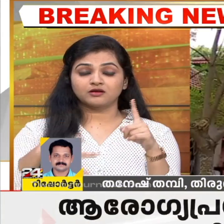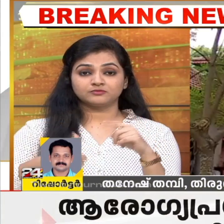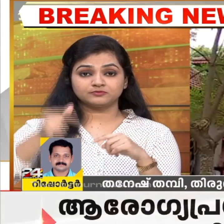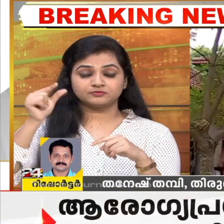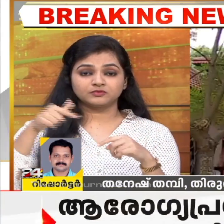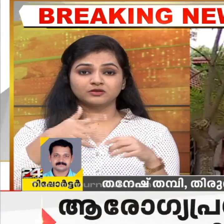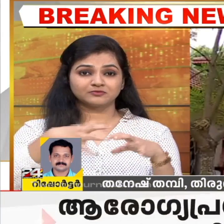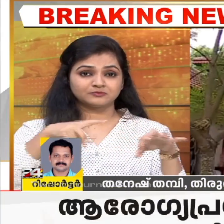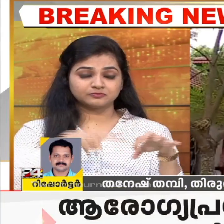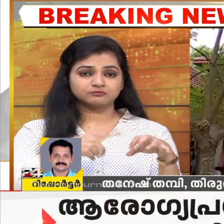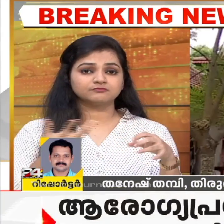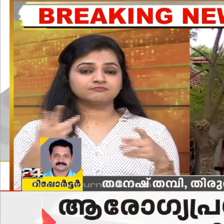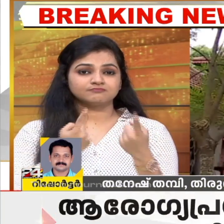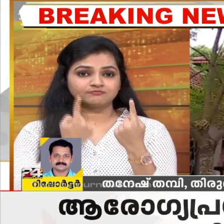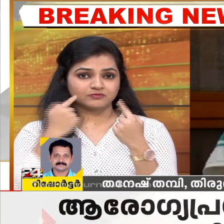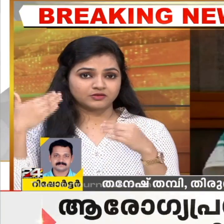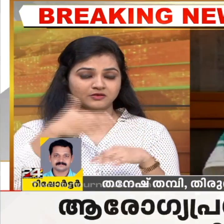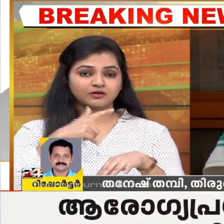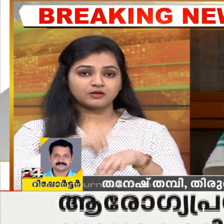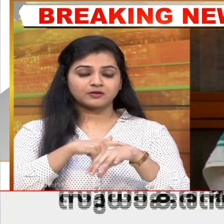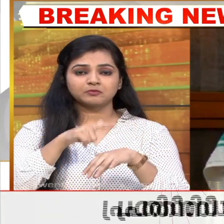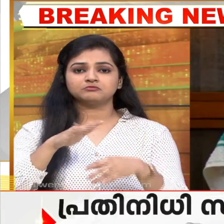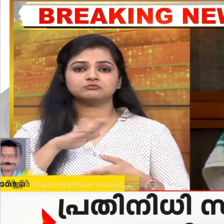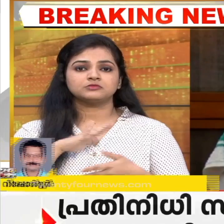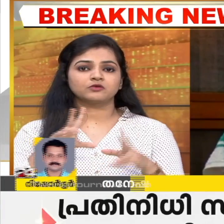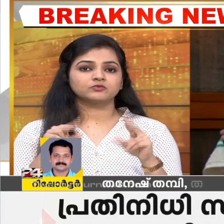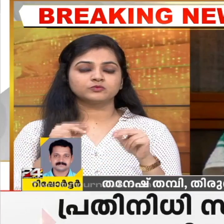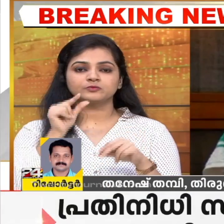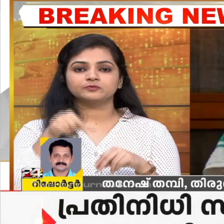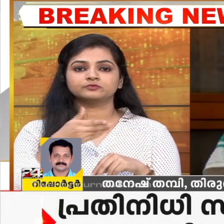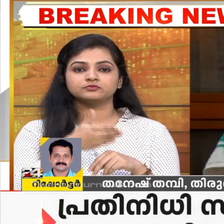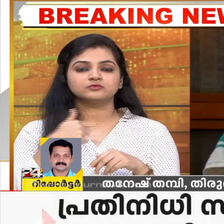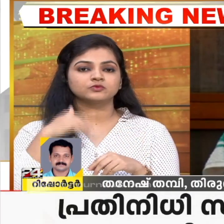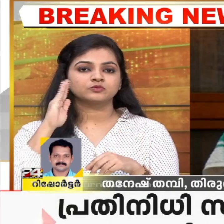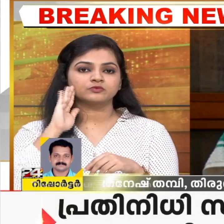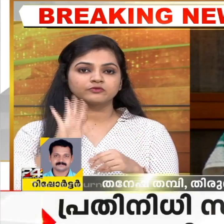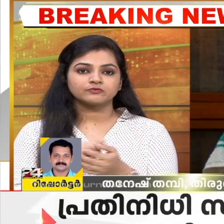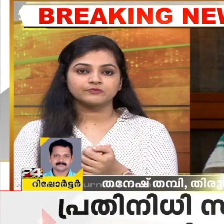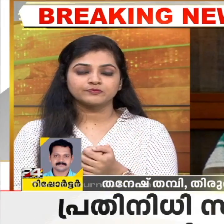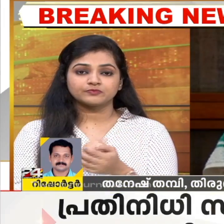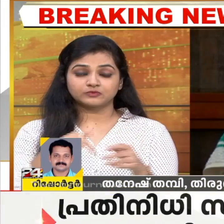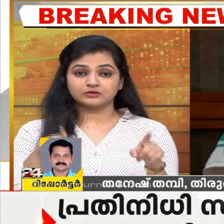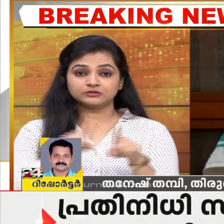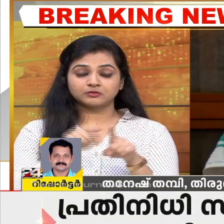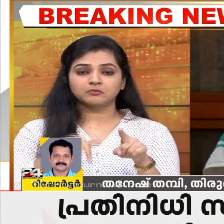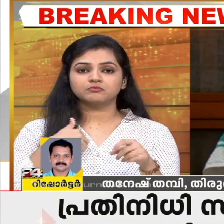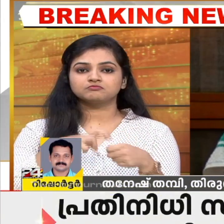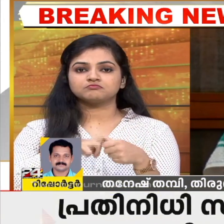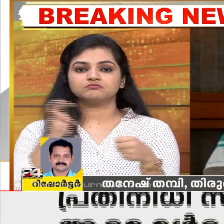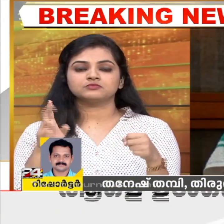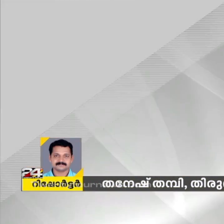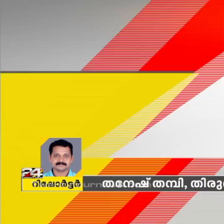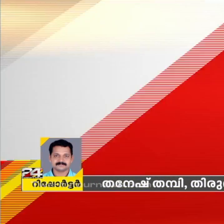ഘട്ടങ്ങളിലായി നടത്തിയിട്ടുള്ള ഇടപെടലുകളിലും അദ്ദേഹത്തിന് അതൃപ്തിയുണ്ട് എന്നുള്ളതാണ് നമുക്ക് മനസ്സിലാക്കാൻ കഴിയുന്നത്. അതിന്റെയൊക്കെ അടിസ്ഥാനത്തിലാണ് ഇപ്പോൾ ഈ പിൻവാങ്ങൽ എന്നാണ്